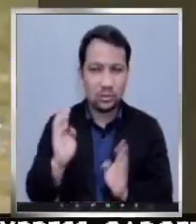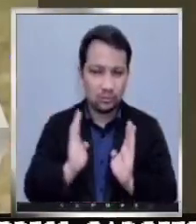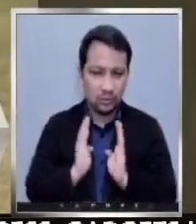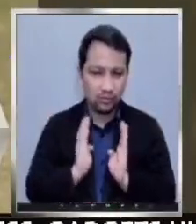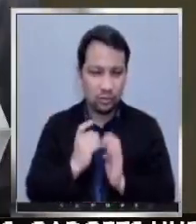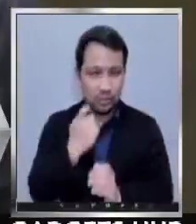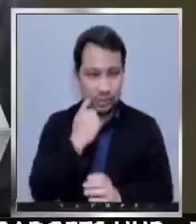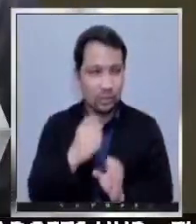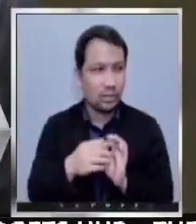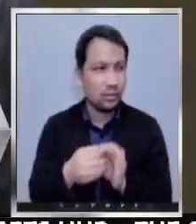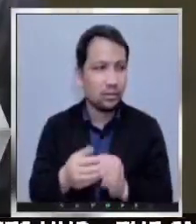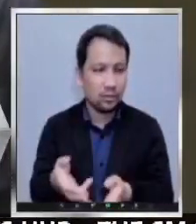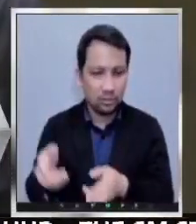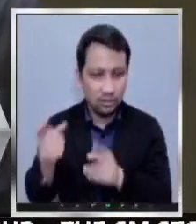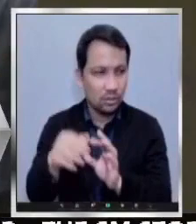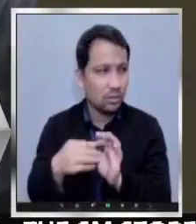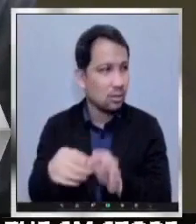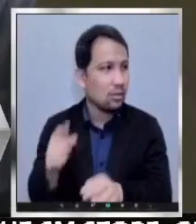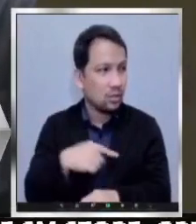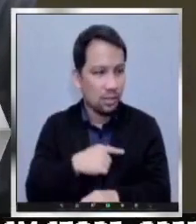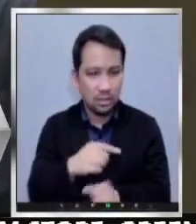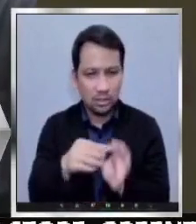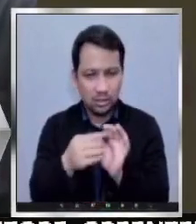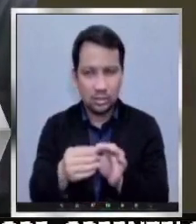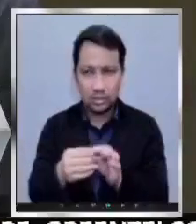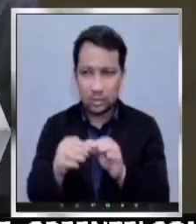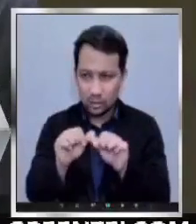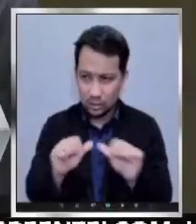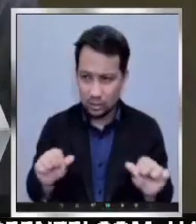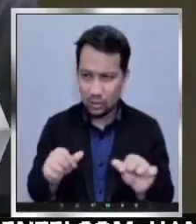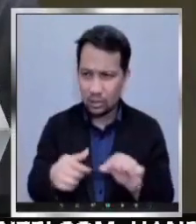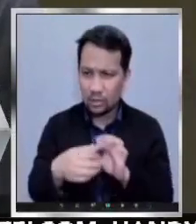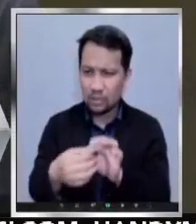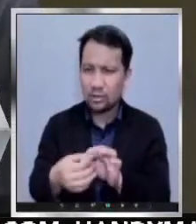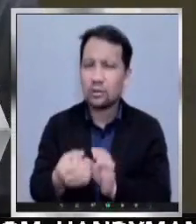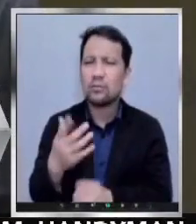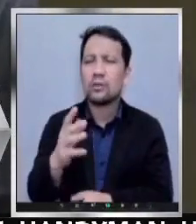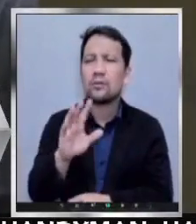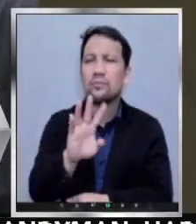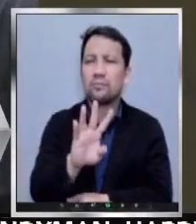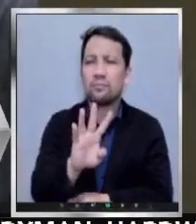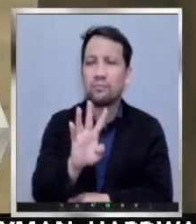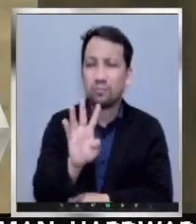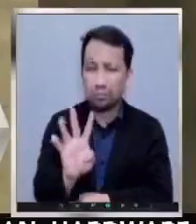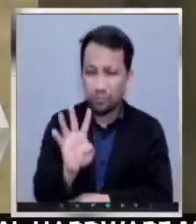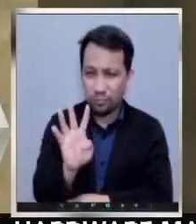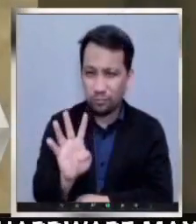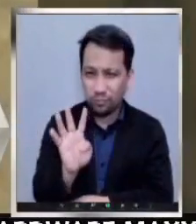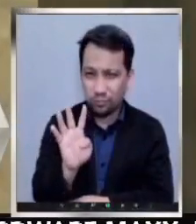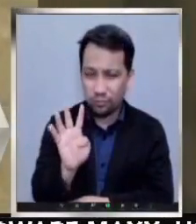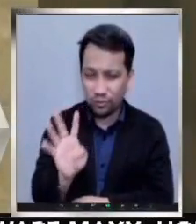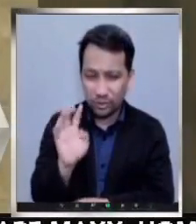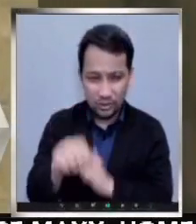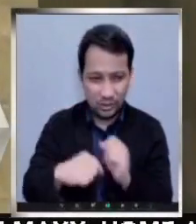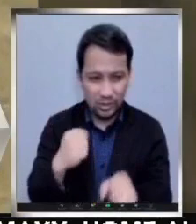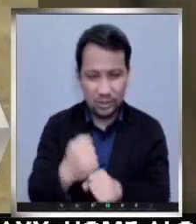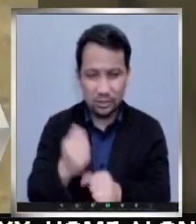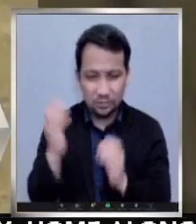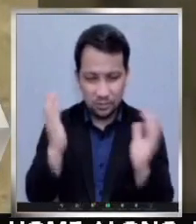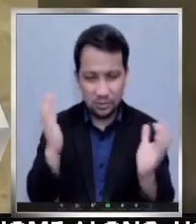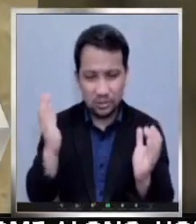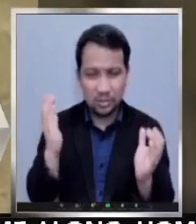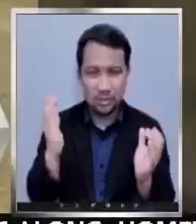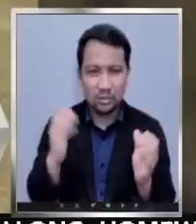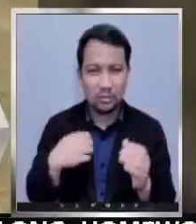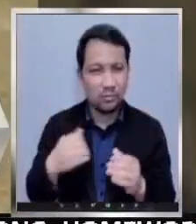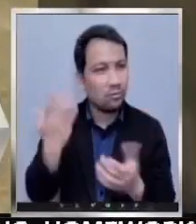Binigyan pagkilala ng Philippine Military Academy ang halos 4 na dekadang pagsiservisyo ni Azurin. Sa ngayon, wala pa raw siyang ideya kung